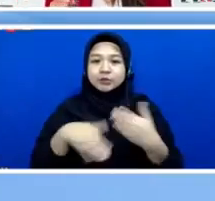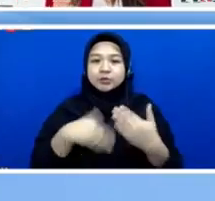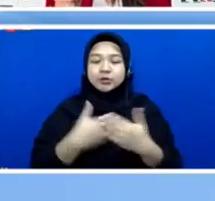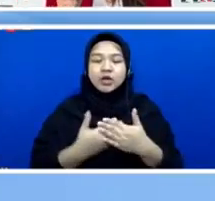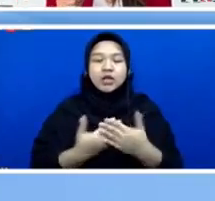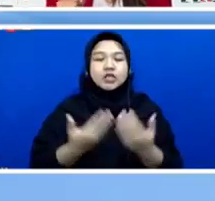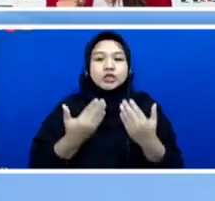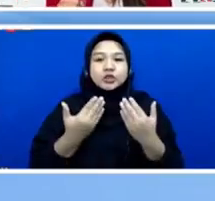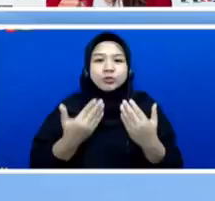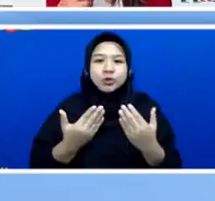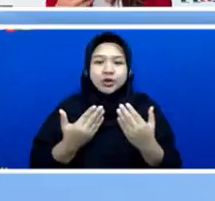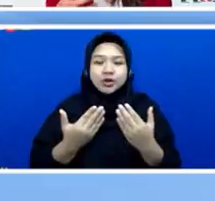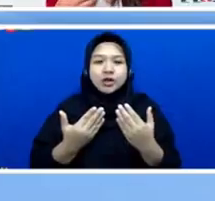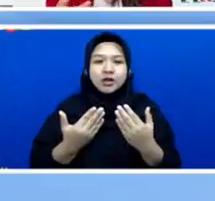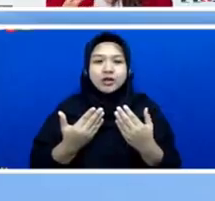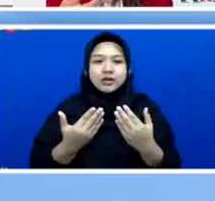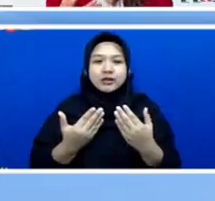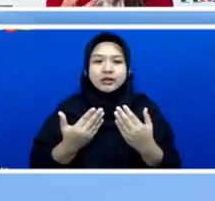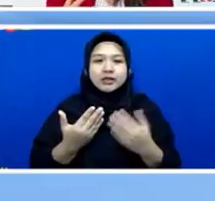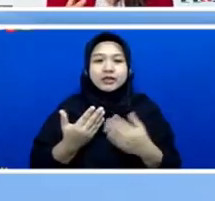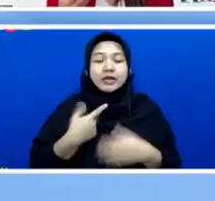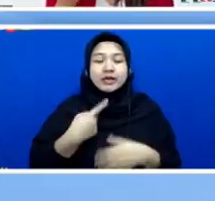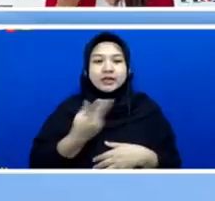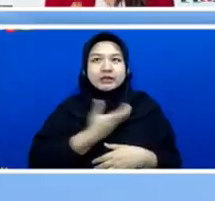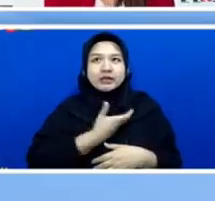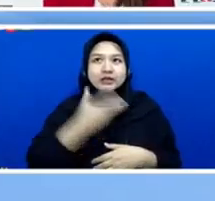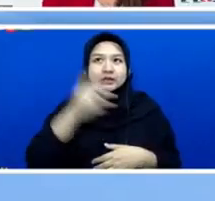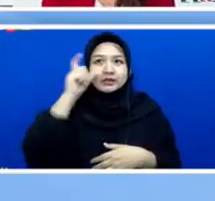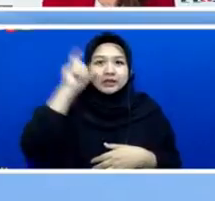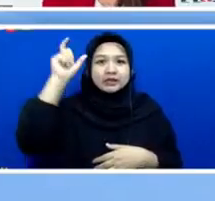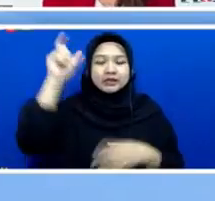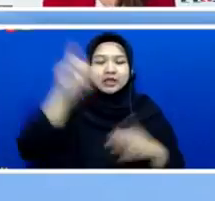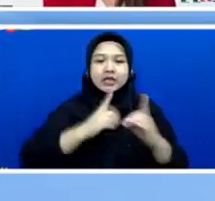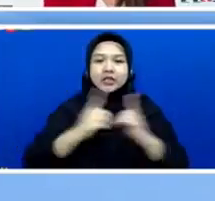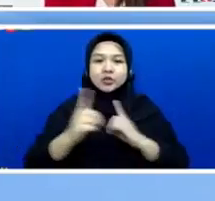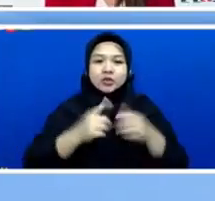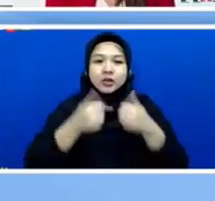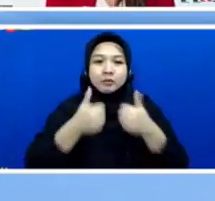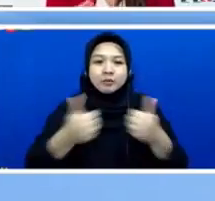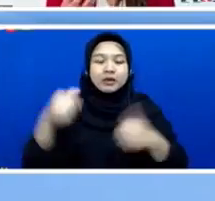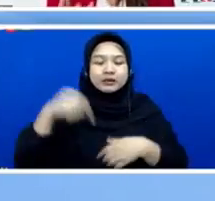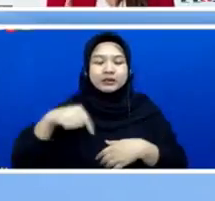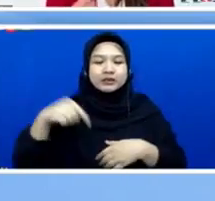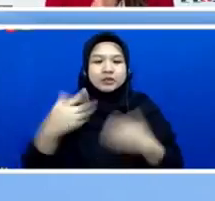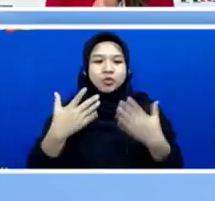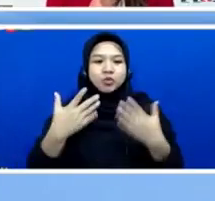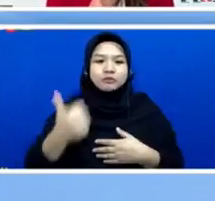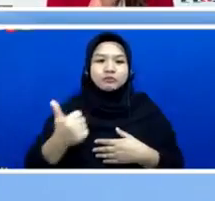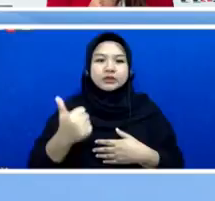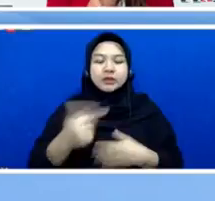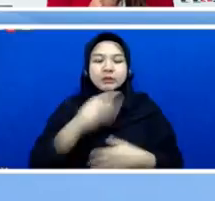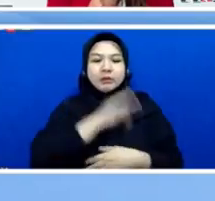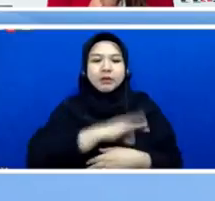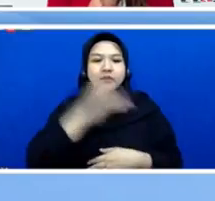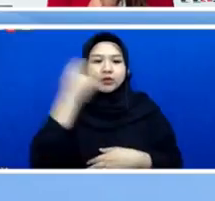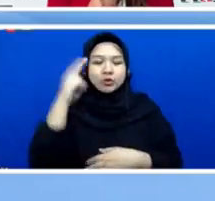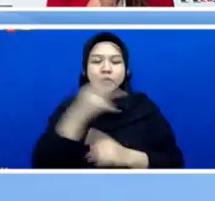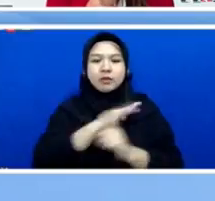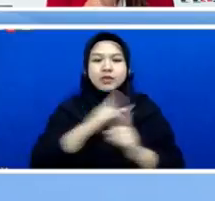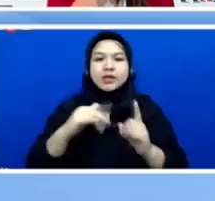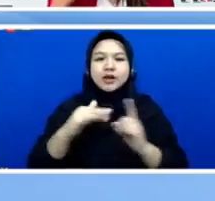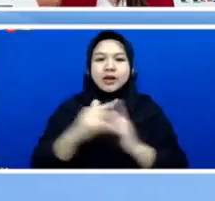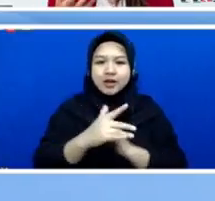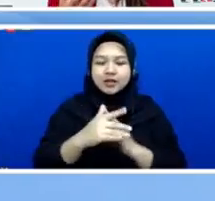Semoga apa yang memang ingin kita cita-citakan melalui diskusi yang baik ini bisa berfaedah bagi masyarakat kita dan